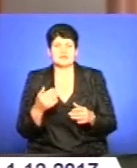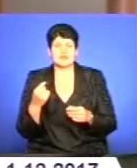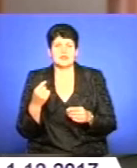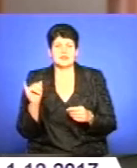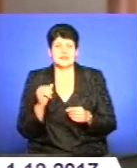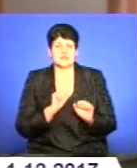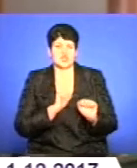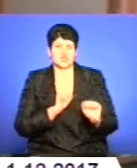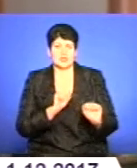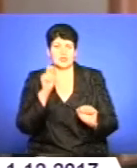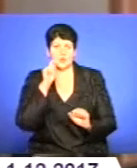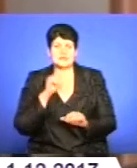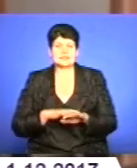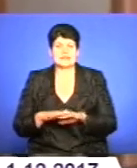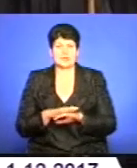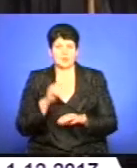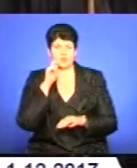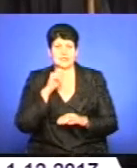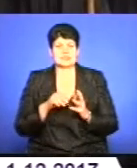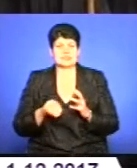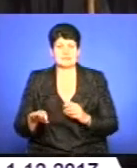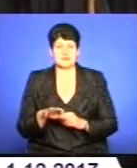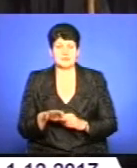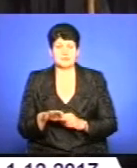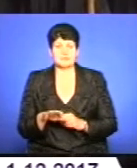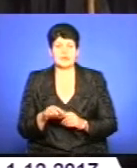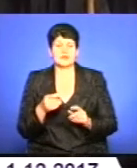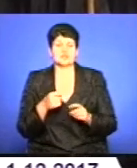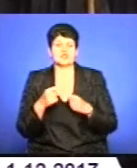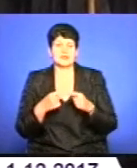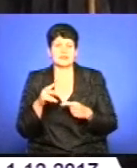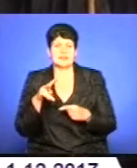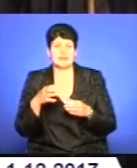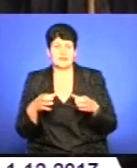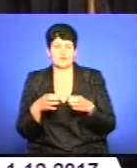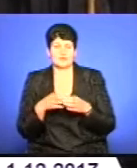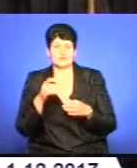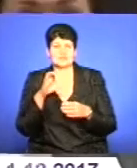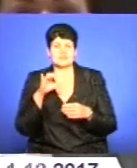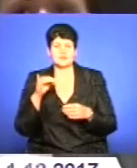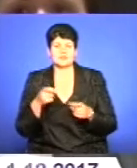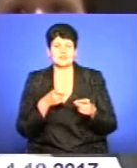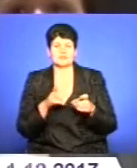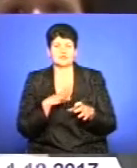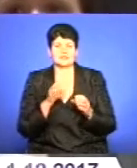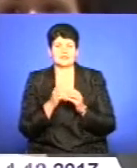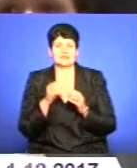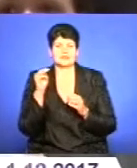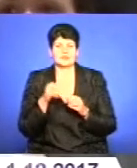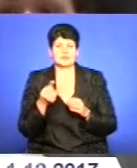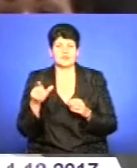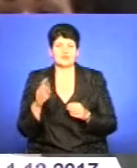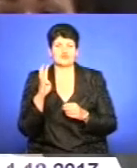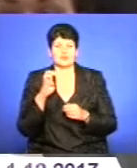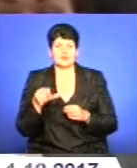захищали український народ, українські землі. Через легіон січових стрільців прийшло 10 тисяч осіб, з них 400 осіб